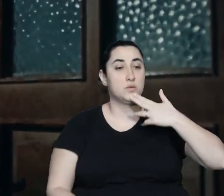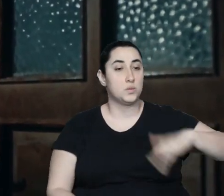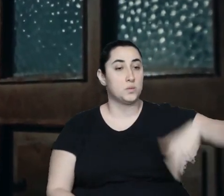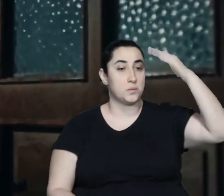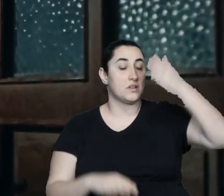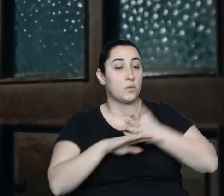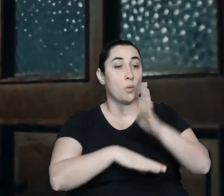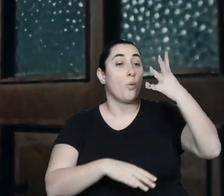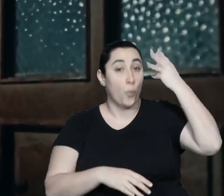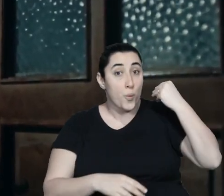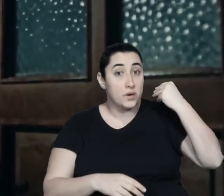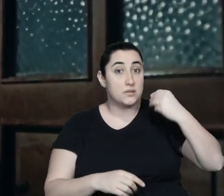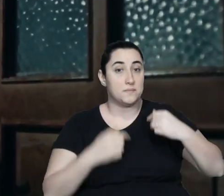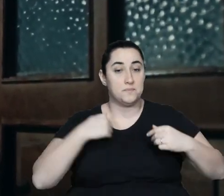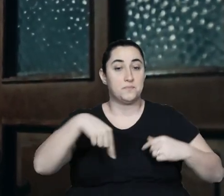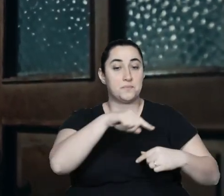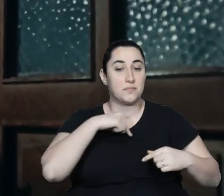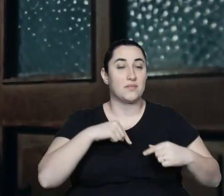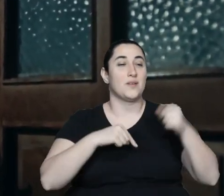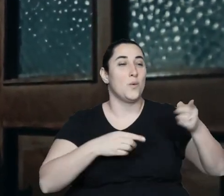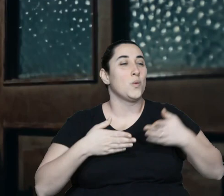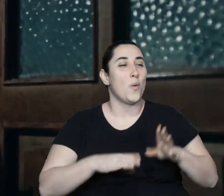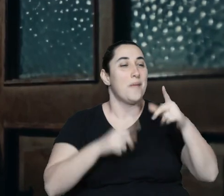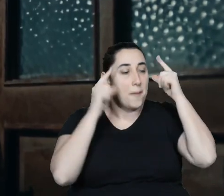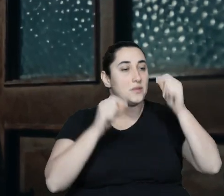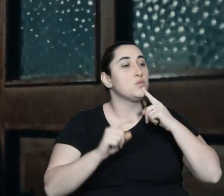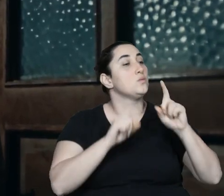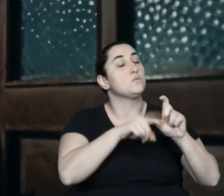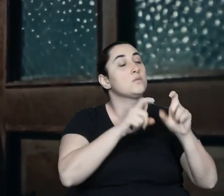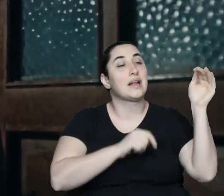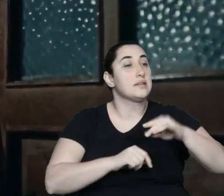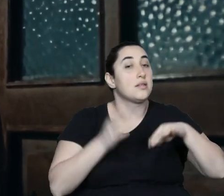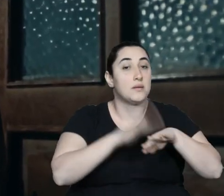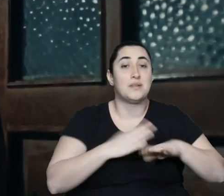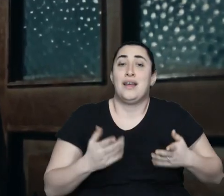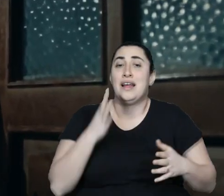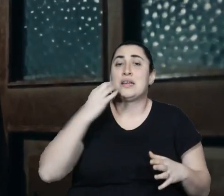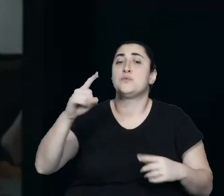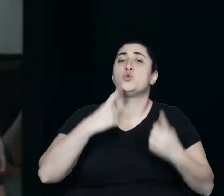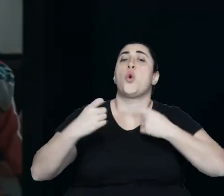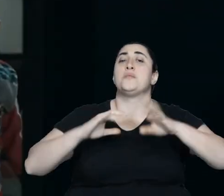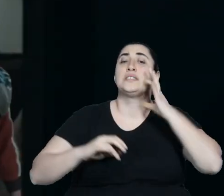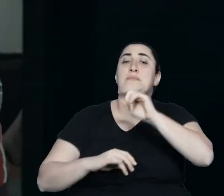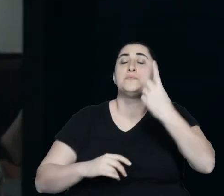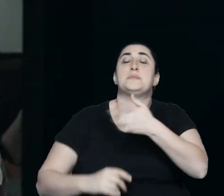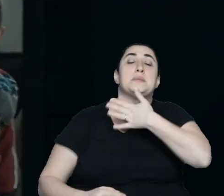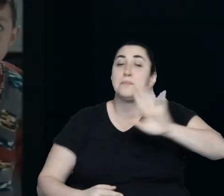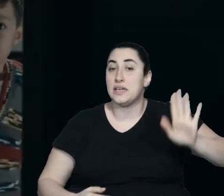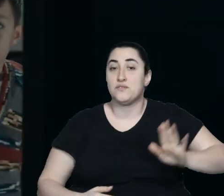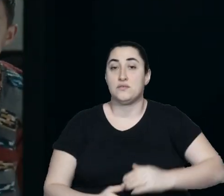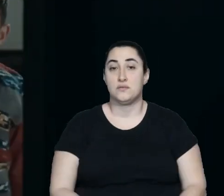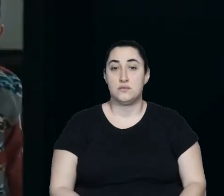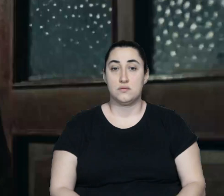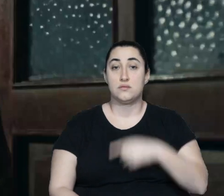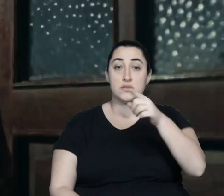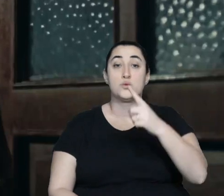büyüyüp gerçeği öğrenirse, bizden de ebe kadından da hesabını sorarsa ne yapacağız? Kimse hesap sormayacak. Kimse bir şey bilmeyecek.